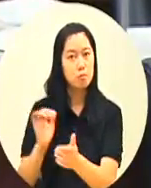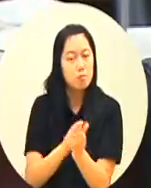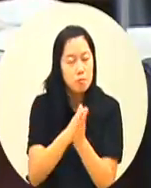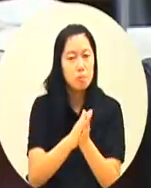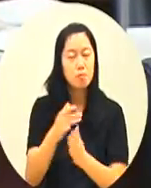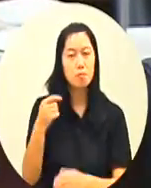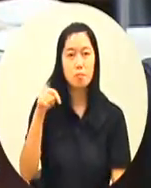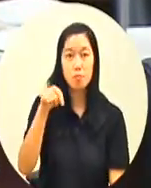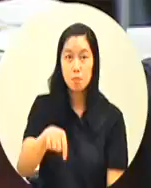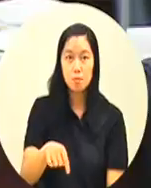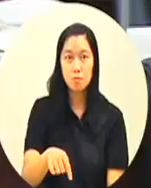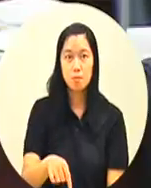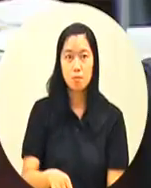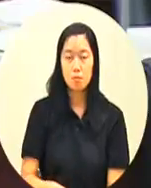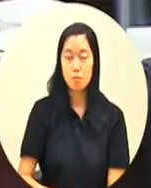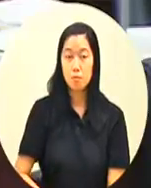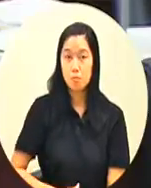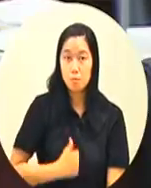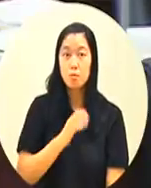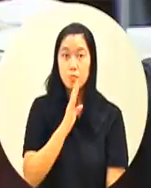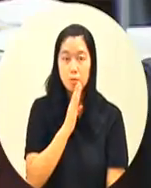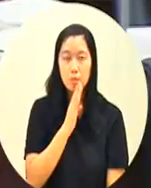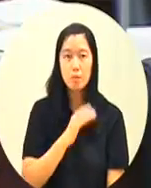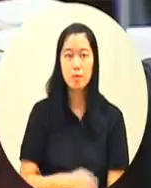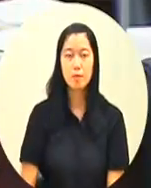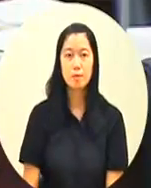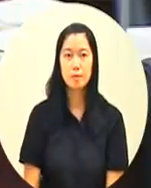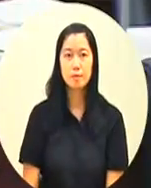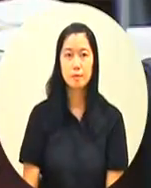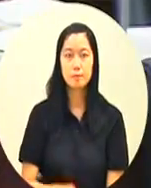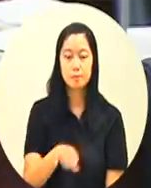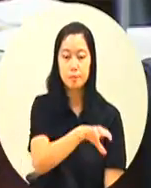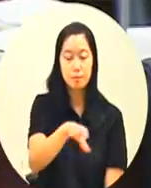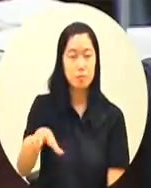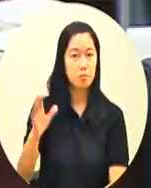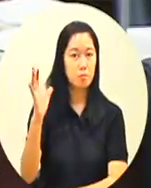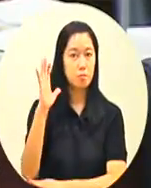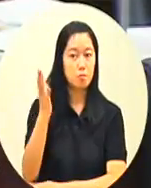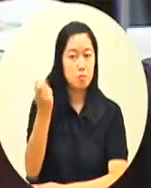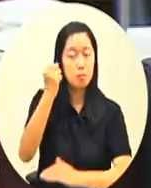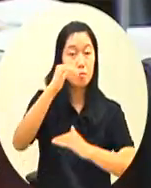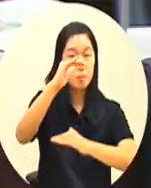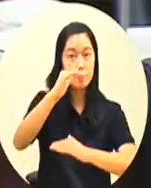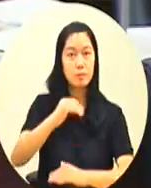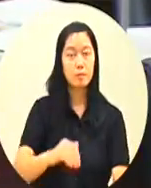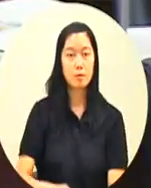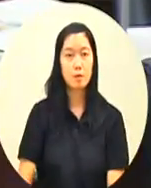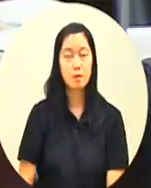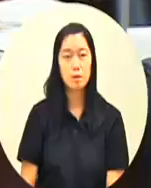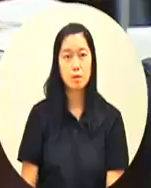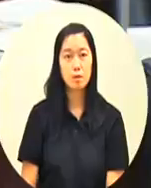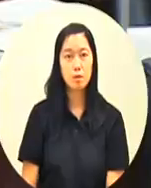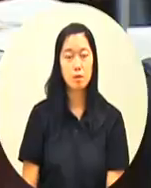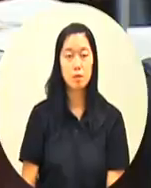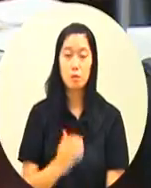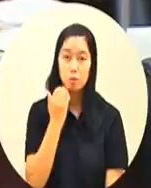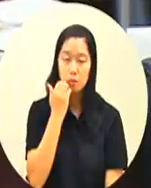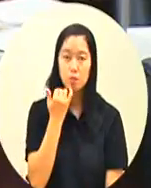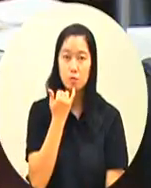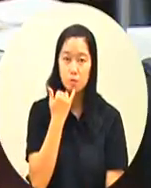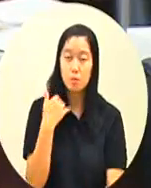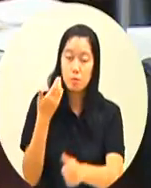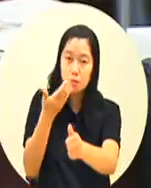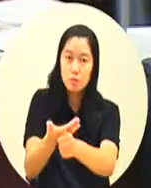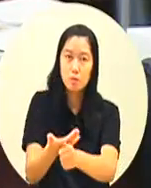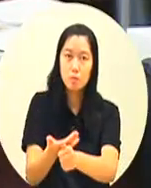在这样的一个事实的基础上，我们地方政府的权限下，是不是能够提供一些比